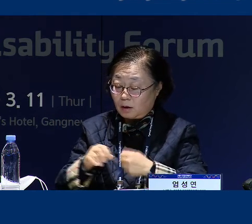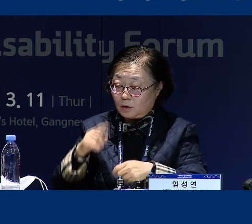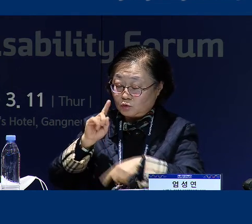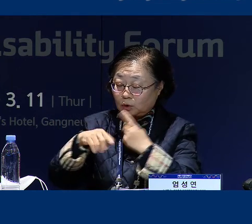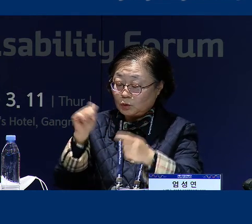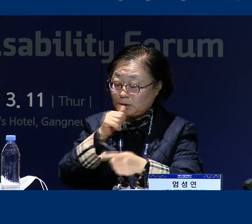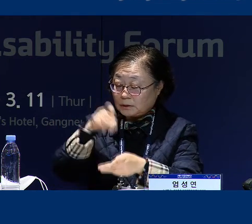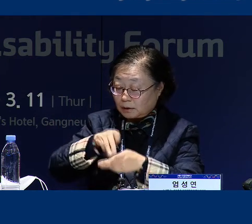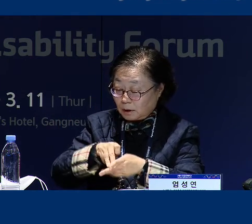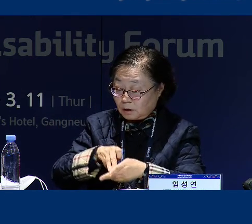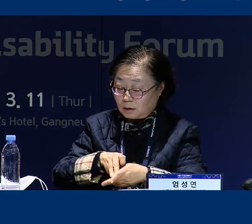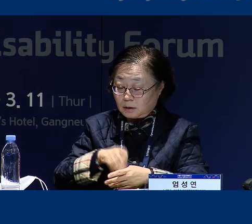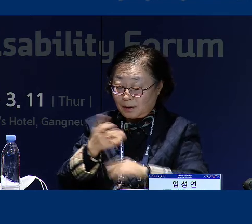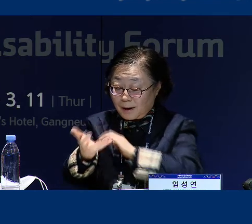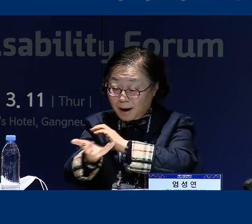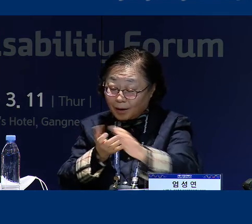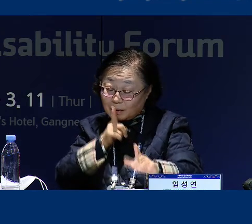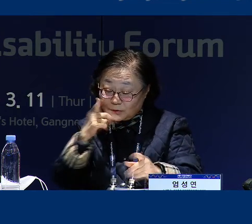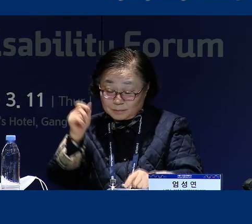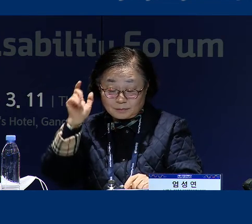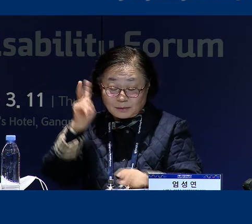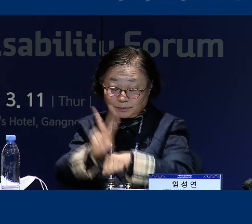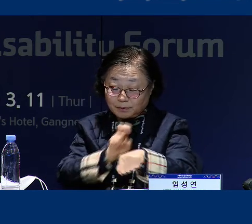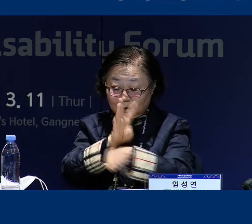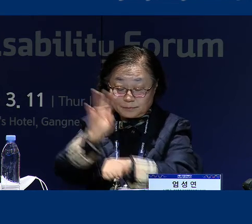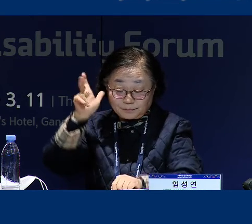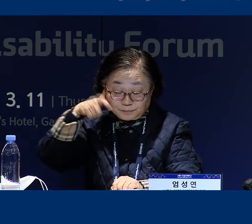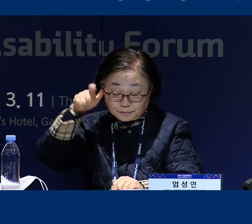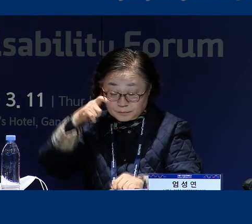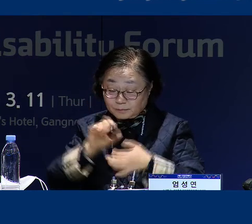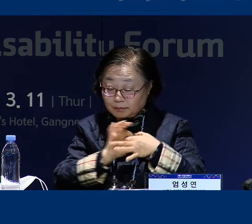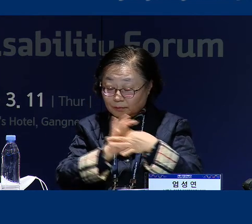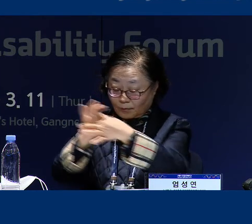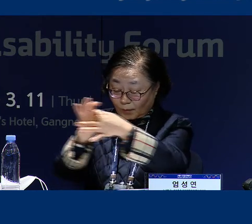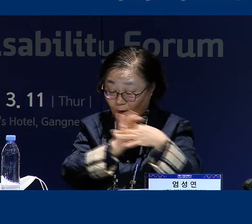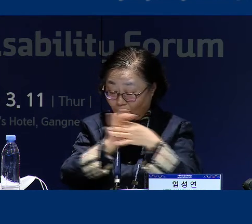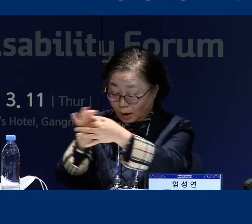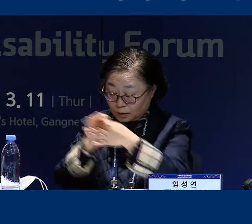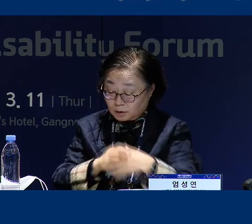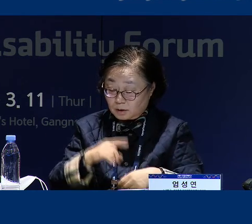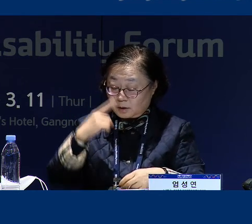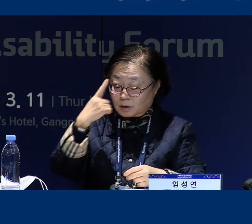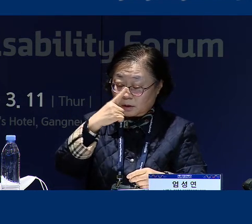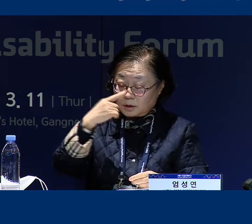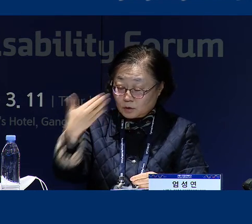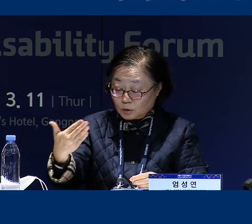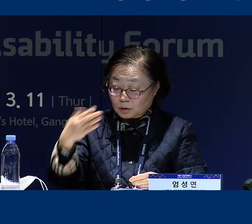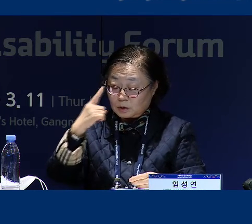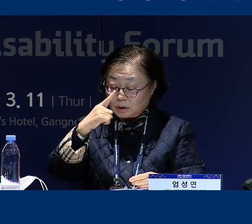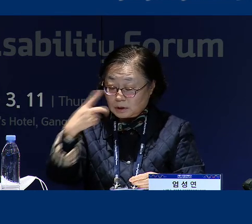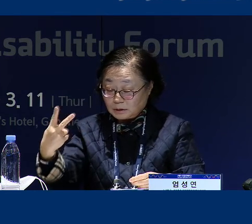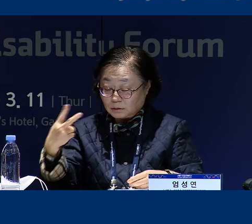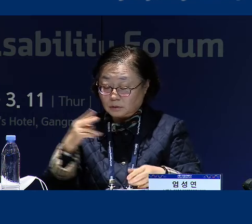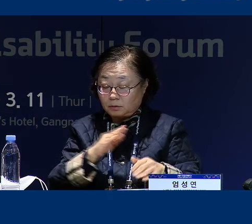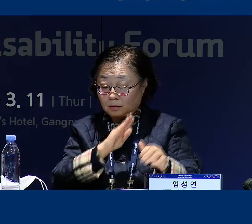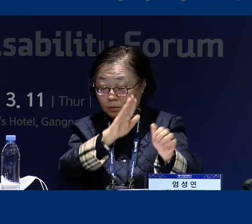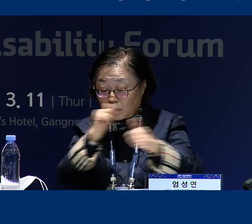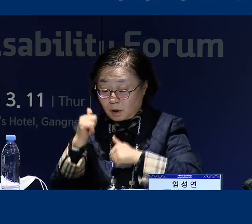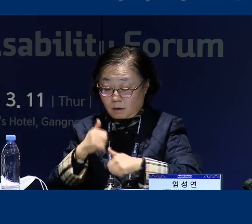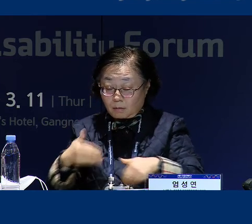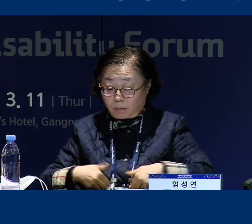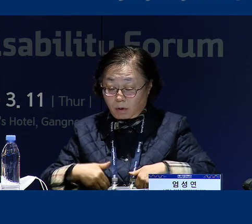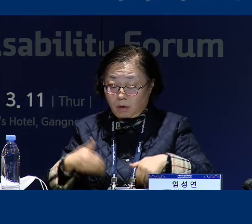상황을 알아보고 그분의 집에 찾아갈 수 있도록 또 실제적인